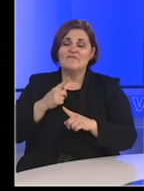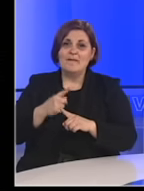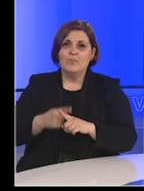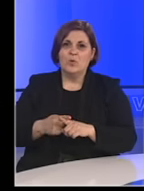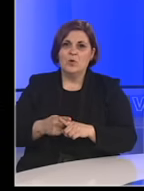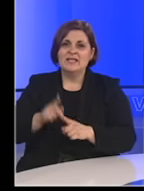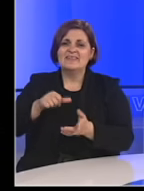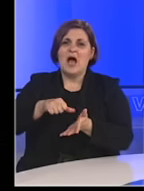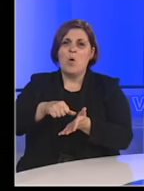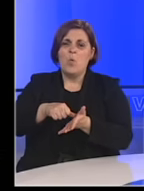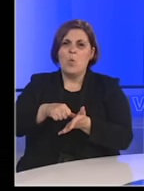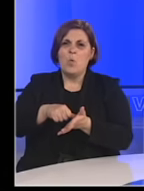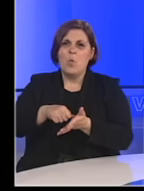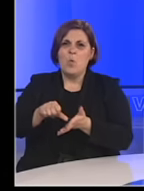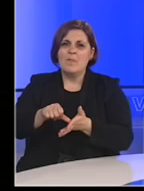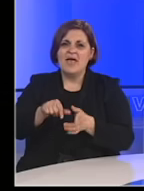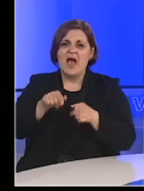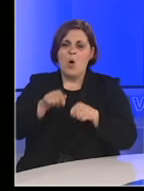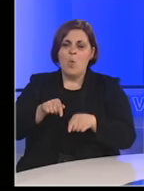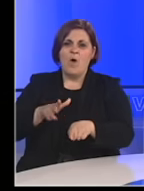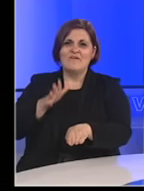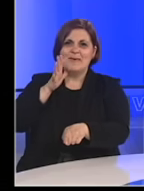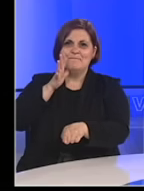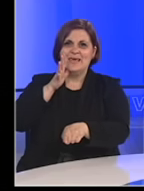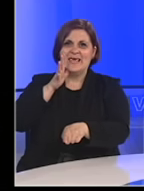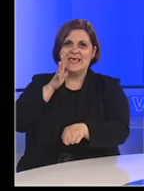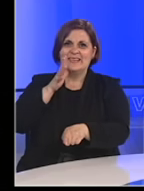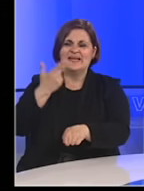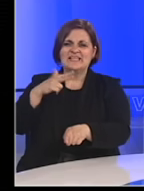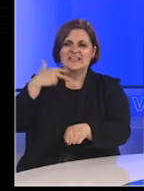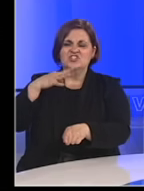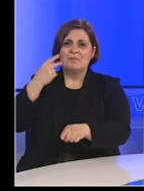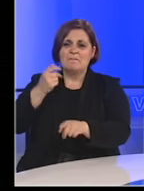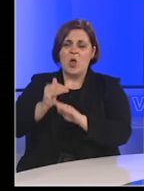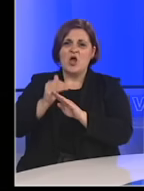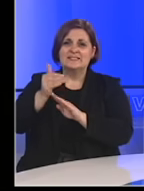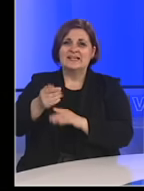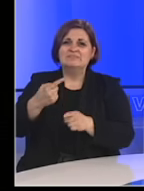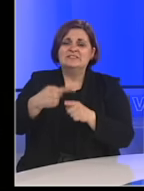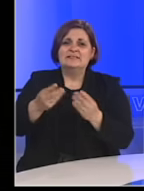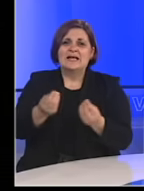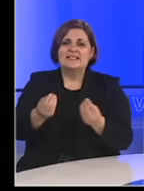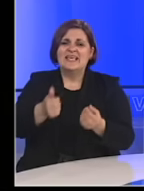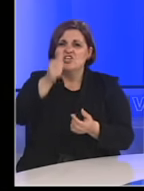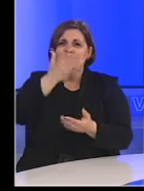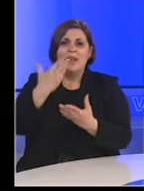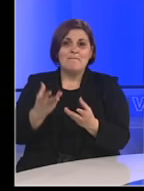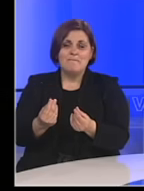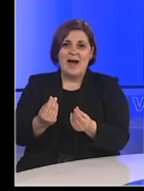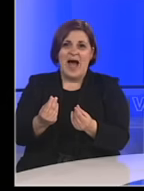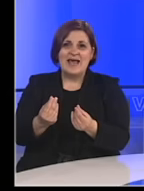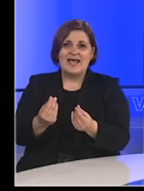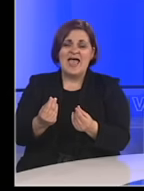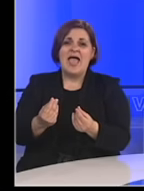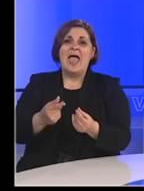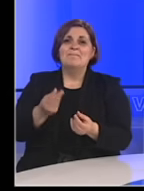odlučili da to uplatimo u ovaj petak, znači za 3-4 dana zakašnjenja, samo iz jednog razloga, ne zato što nemamo novca, novac ima